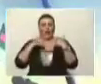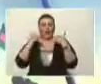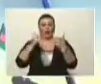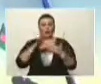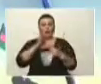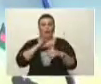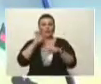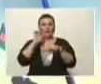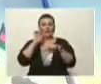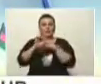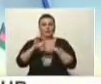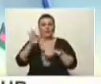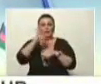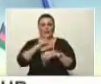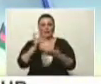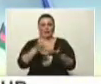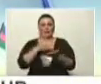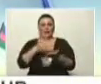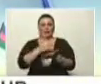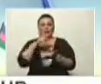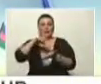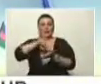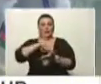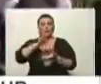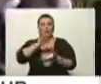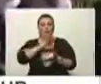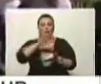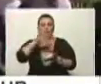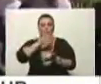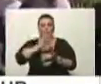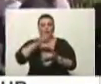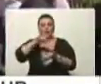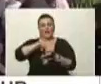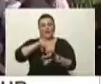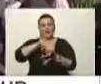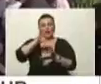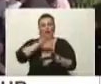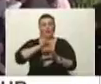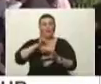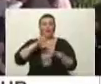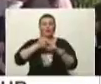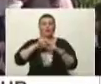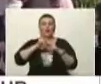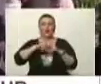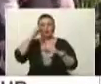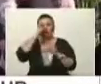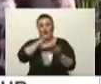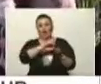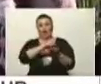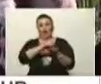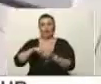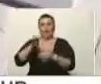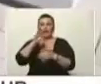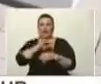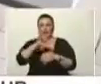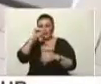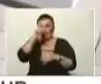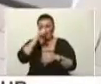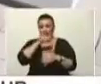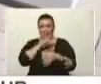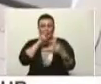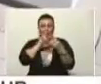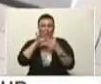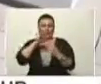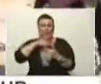olunmuş Zəfər Fədailəri kitabının təqdimat mərasimi keçirildi. Tədbir iştirakçıları əvvəlcə Şəhidlər Xiyabanını ziyaret ederek